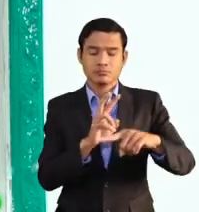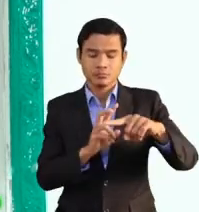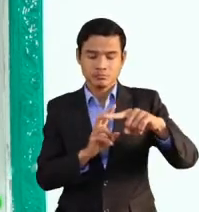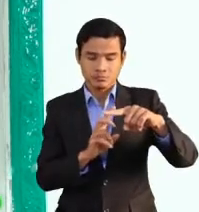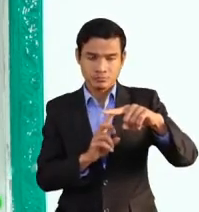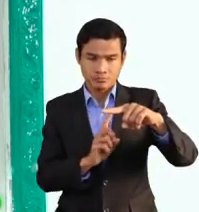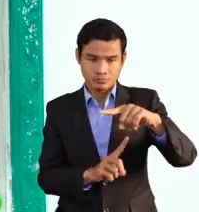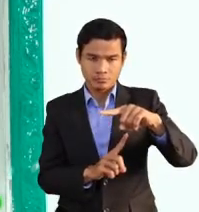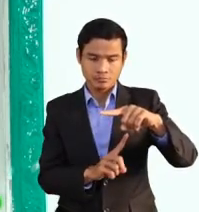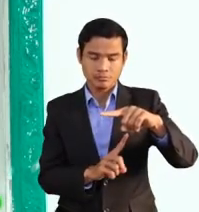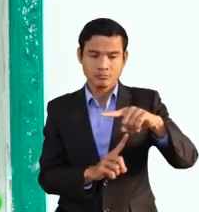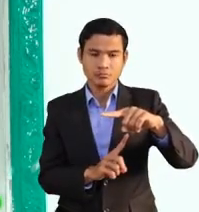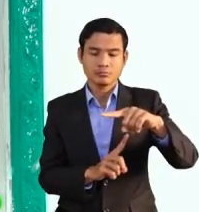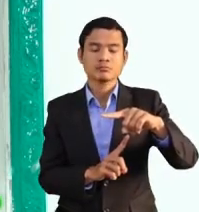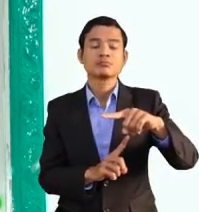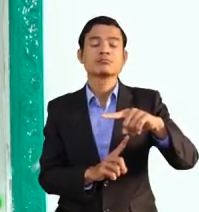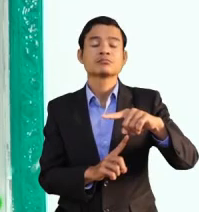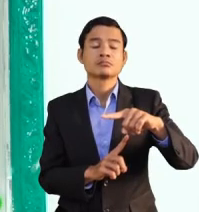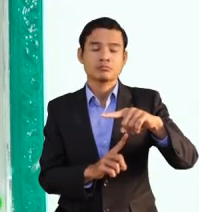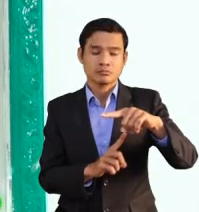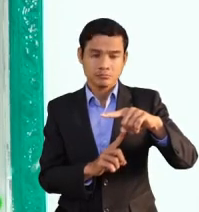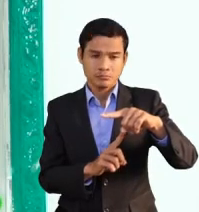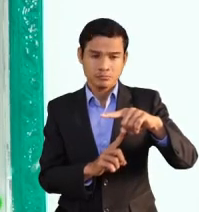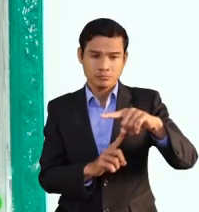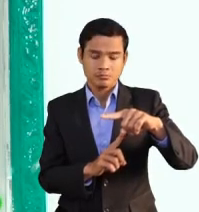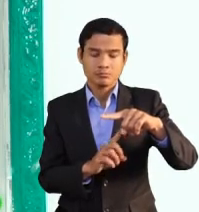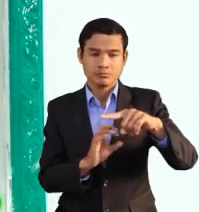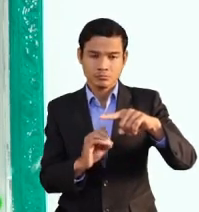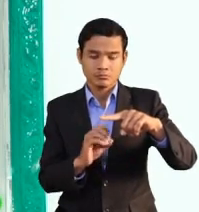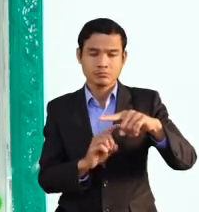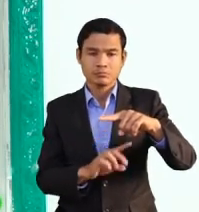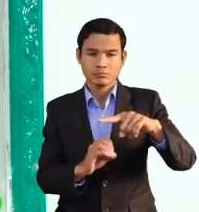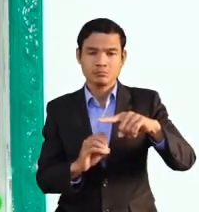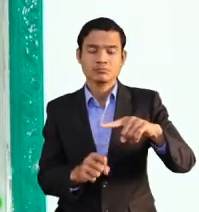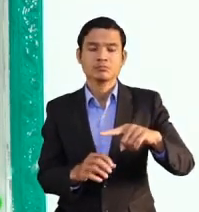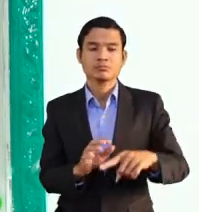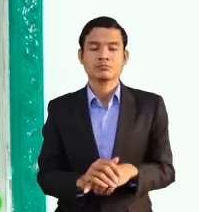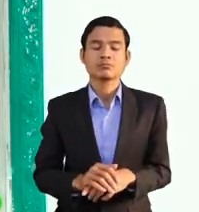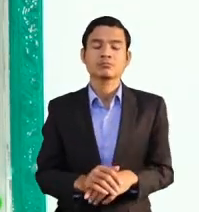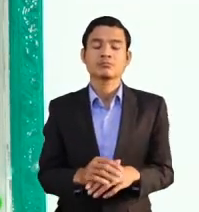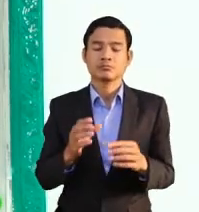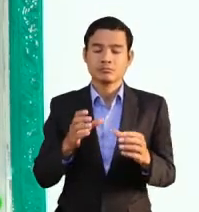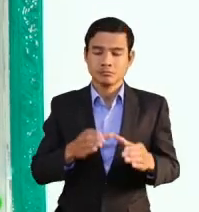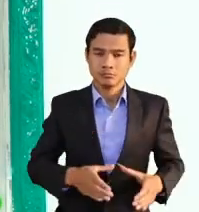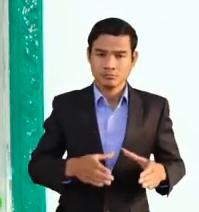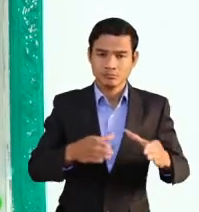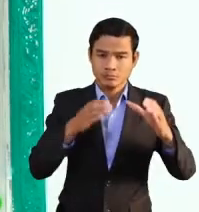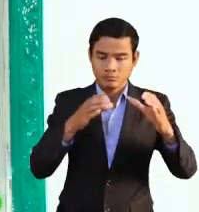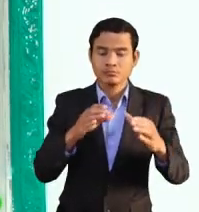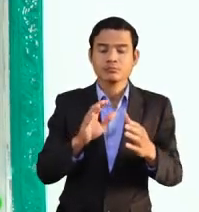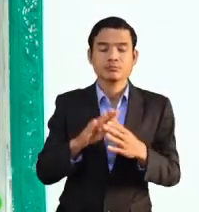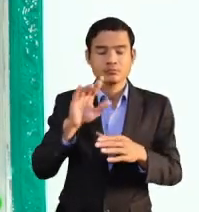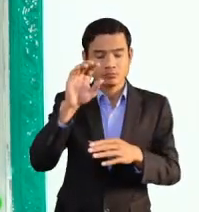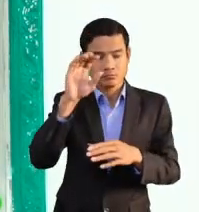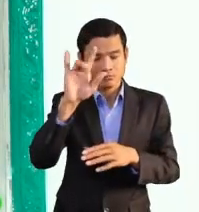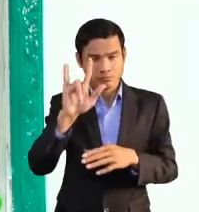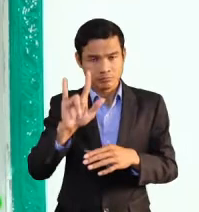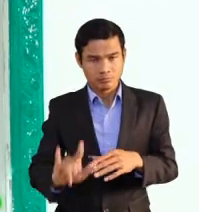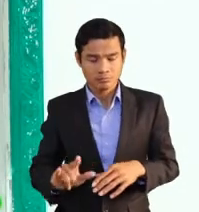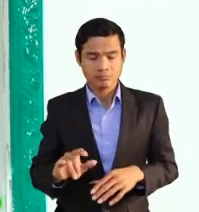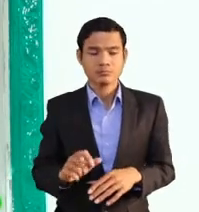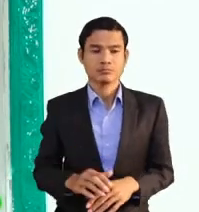cha là o trời chía đập cha báo dân tốn lè